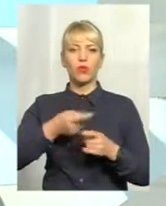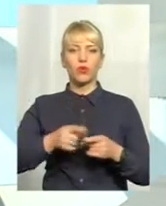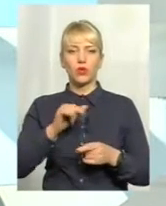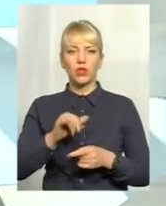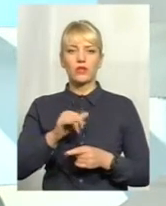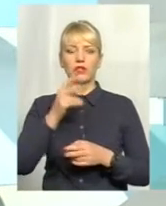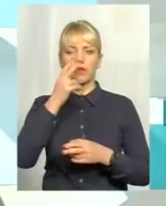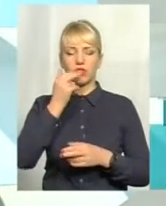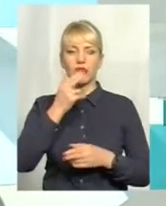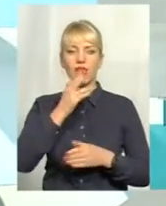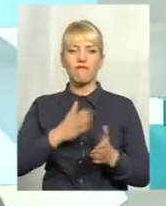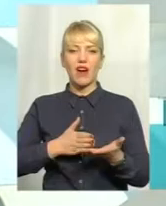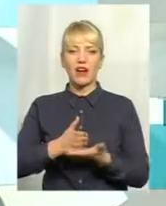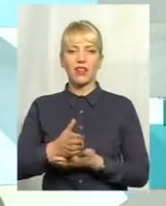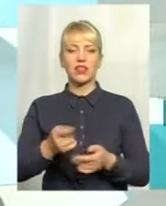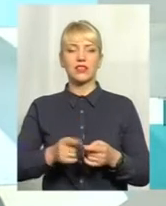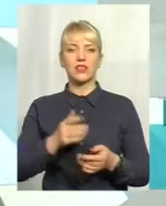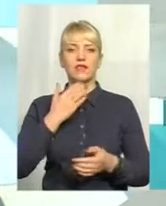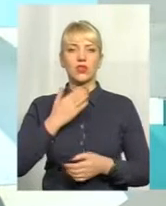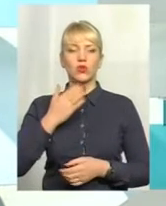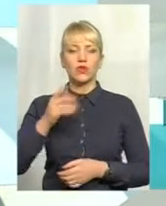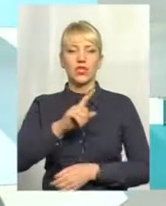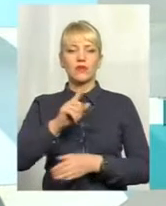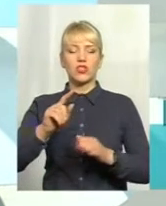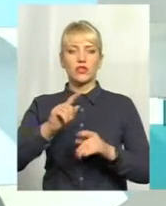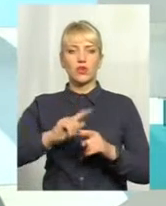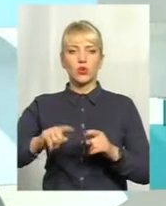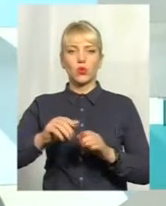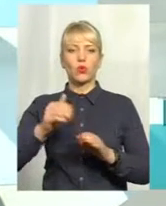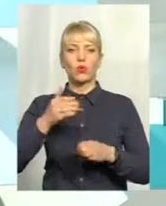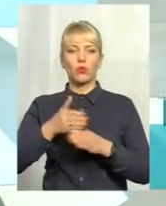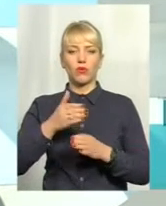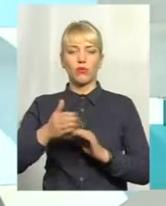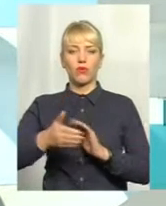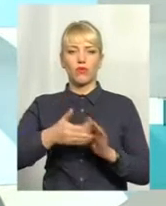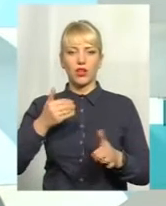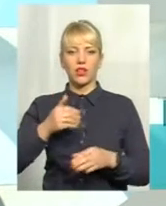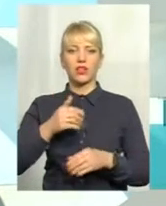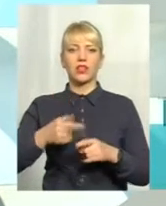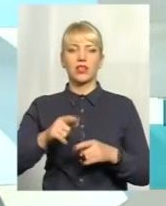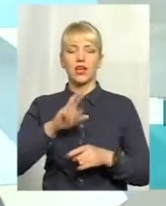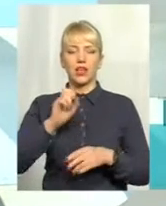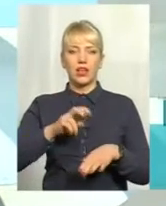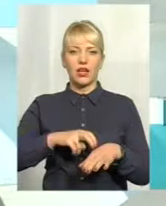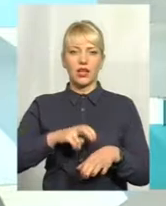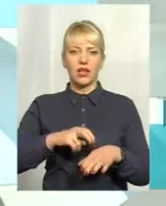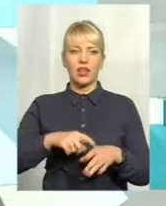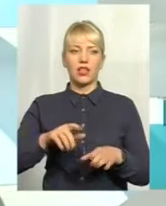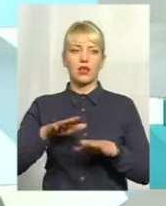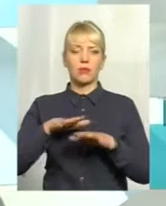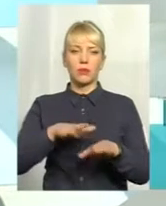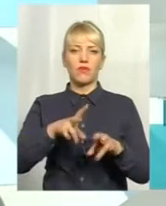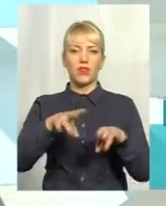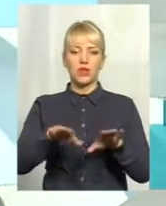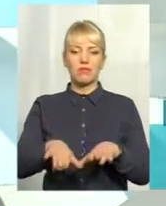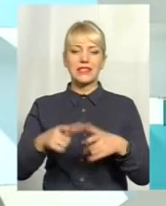Самий звичний варіант – це звернутися до швидкої допомоги, викликати її по телефону. Відповідно, лікарі прибувають на місце, де особа отримала